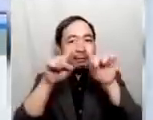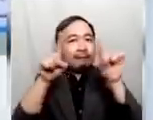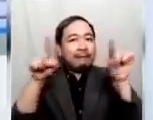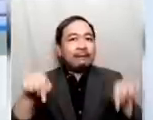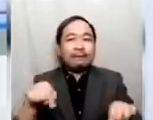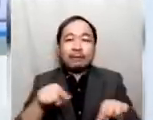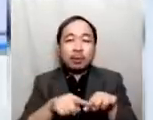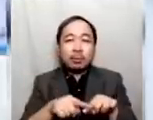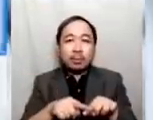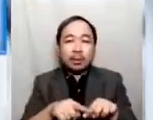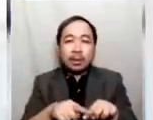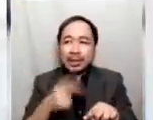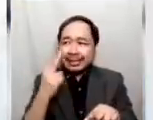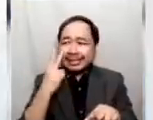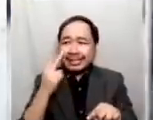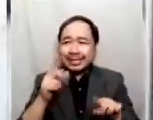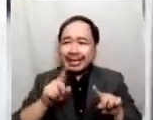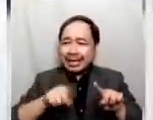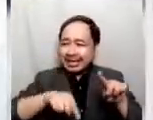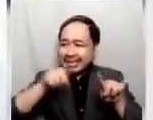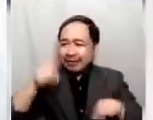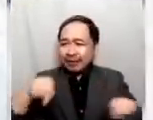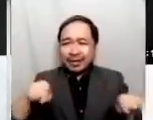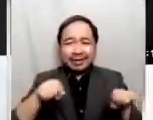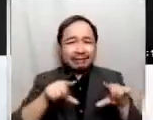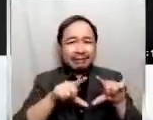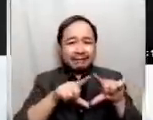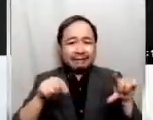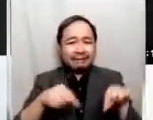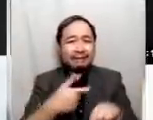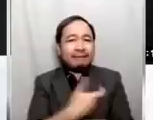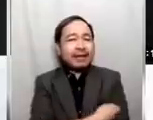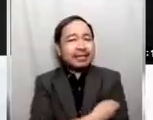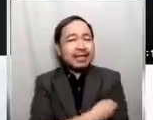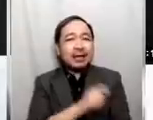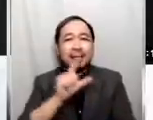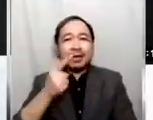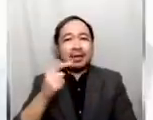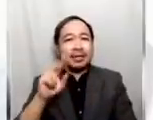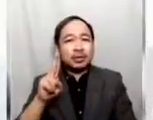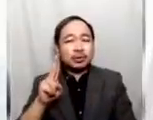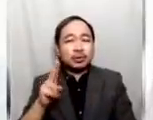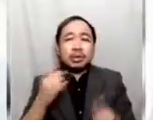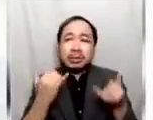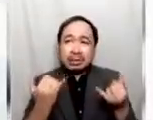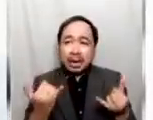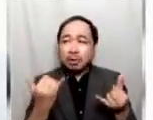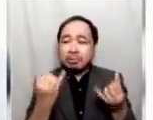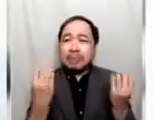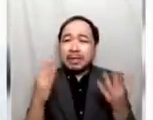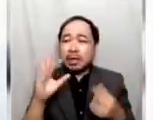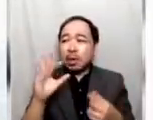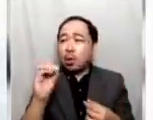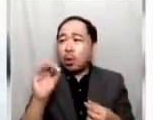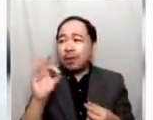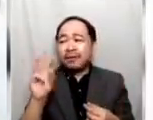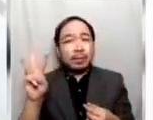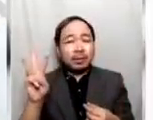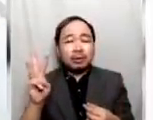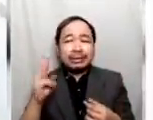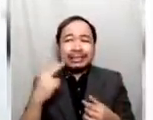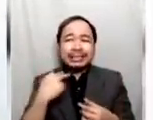ng iba't ibang vaccination card ng mga LGU. Problemado tuloy ang ilang OFW na matagal nang naghihintay na